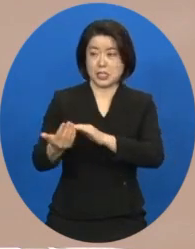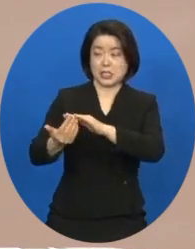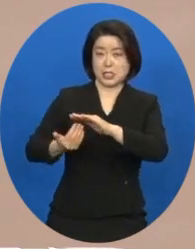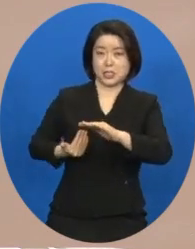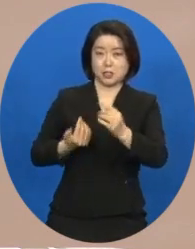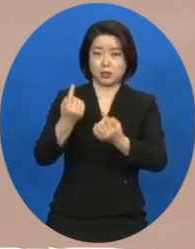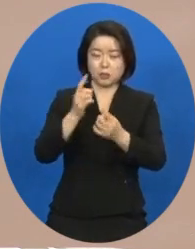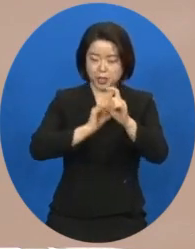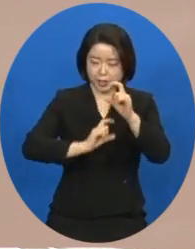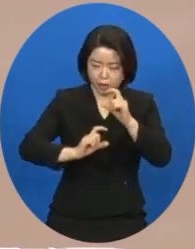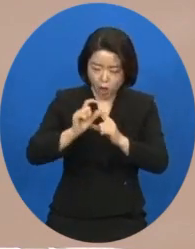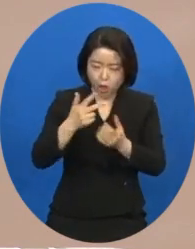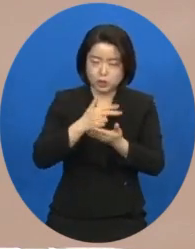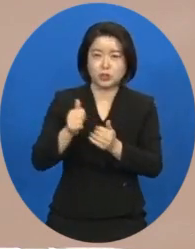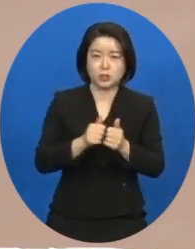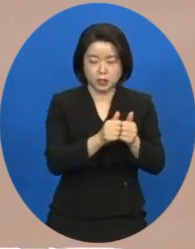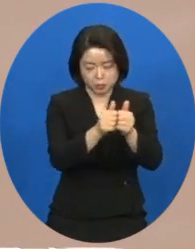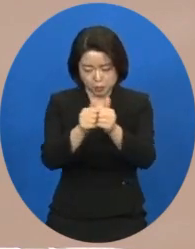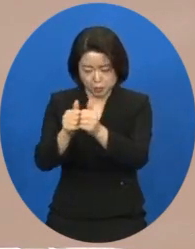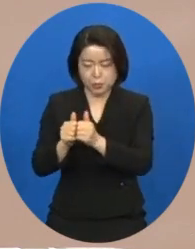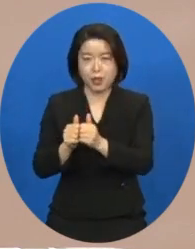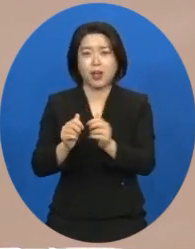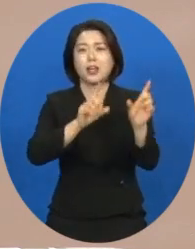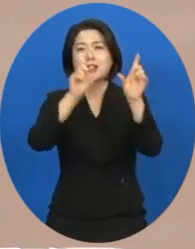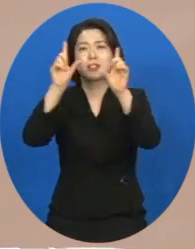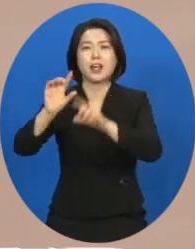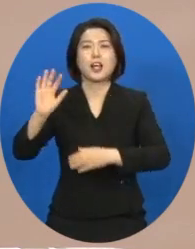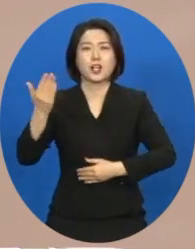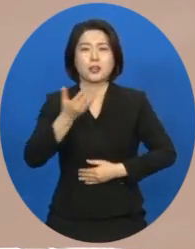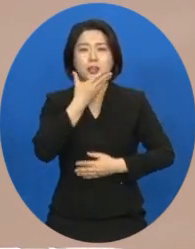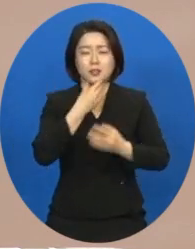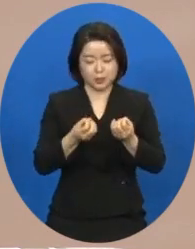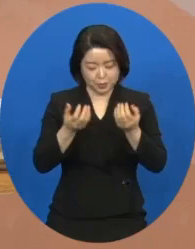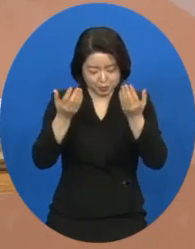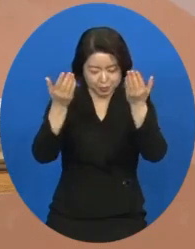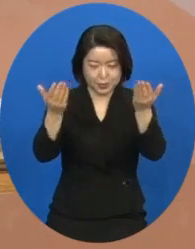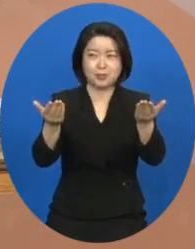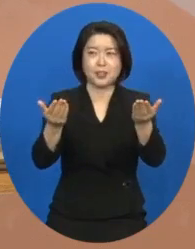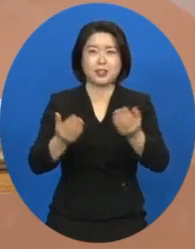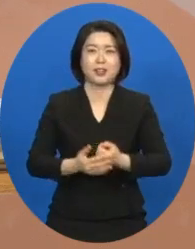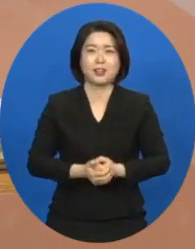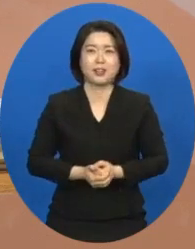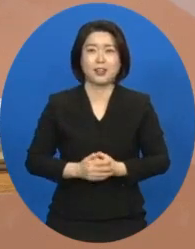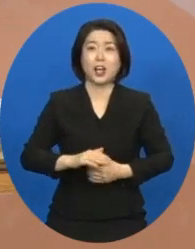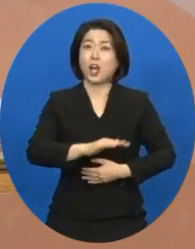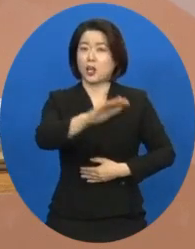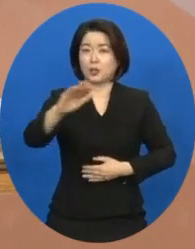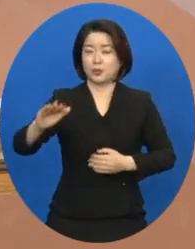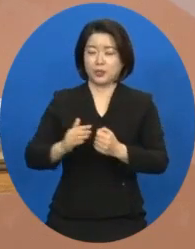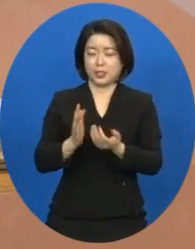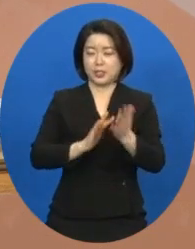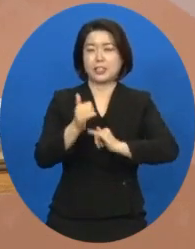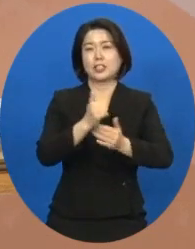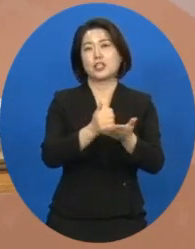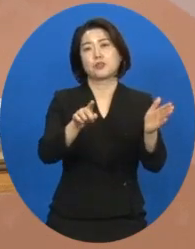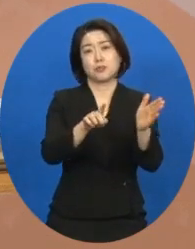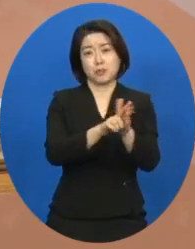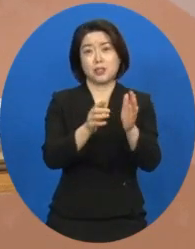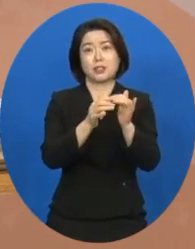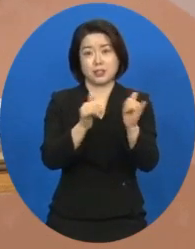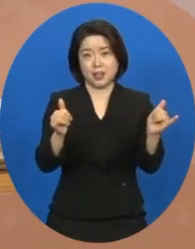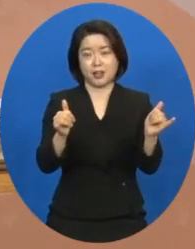더 주님과 동행하는 삶을 살게 되기를 축복합니다. 우리 예수 믿는 사람에게